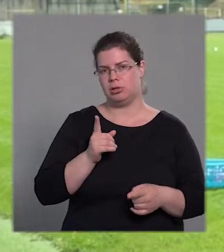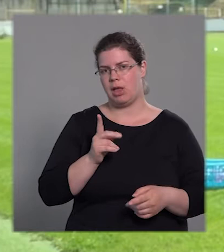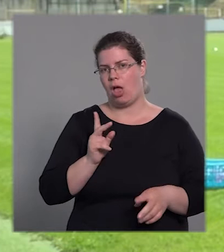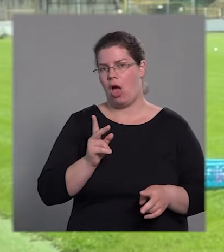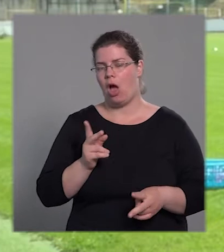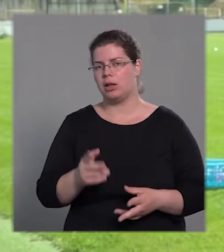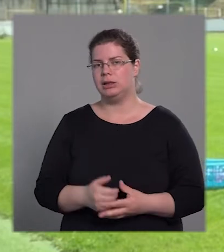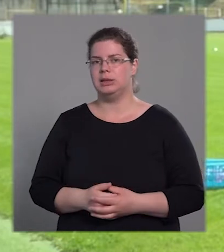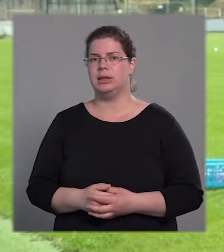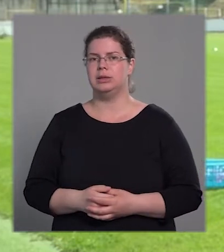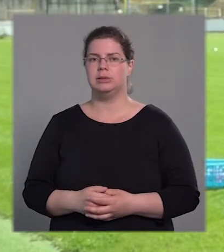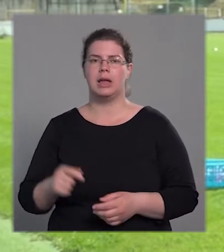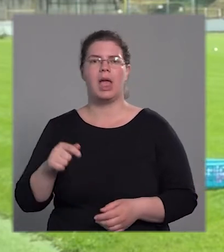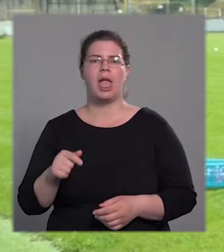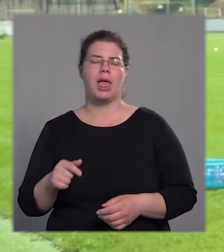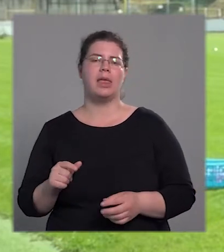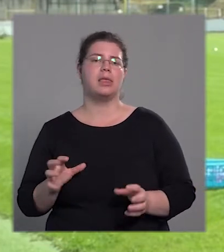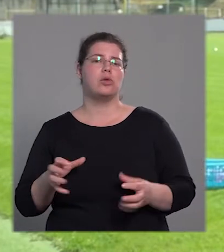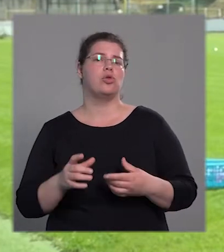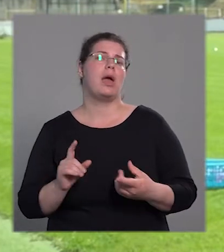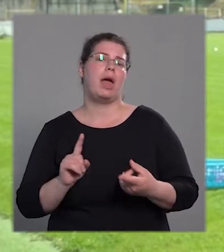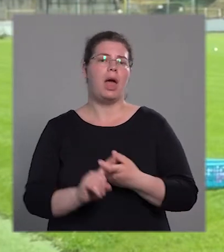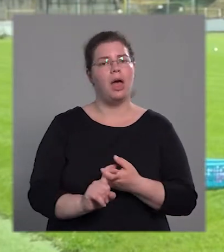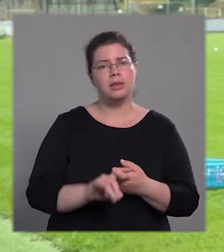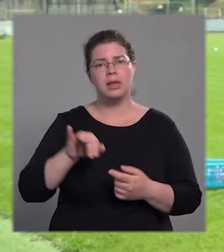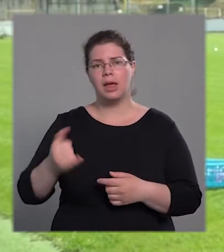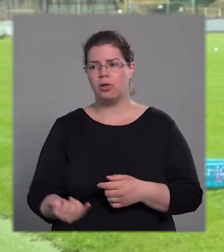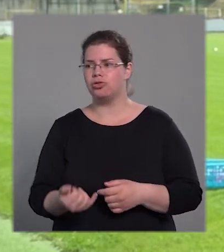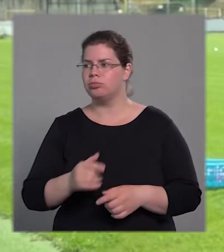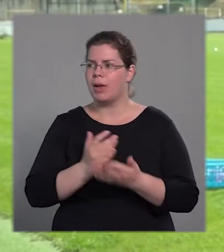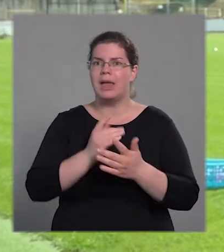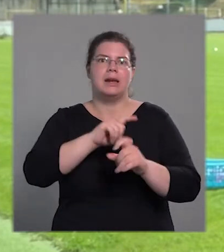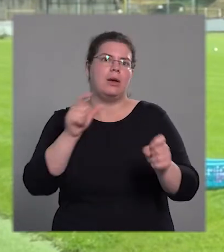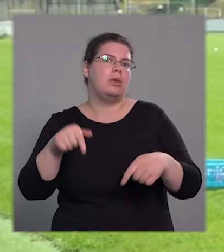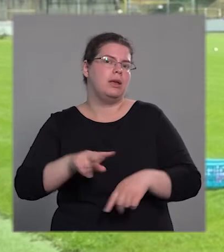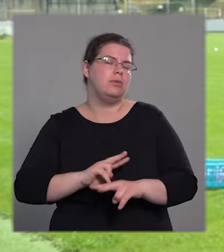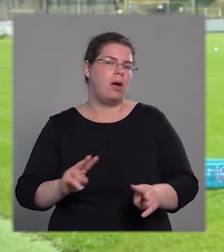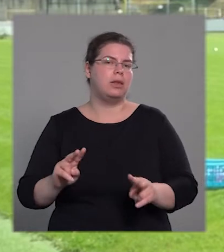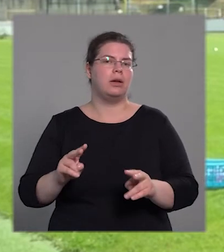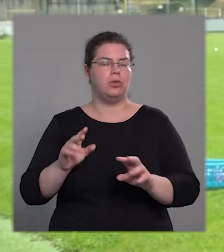akik ez a közeghez kötődnek, és már régóta itt vannak, azokat megtartani, új fiatal